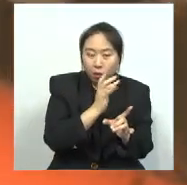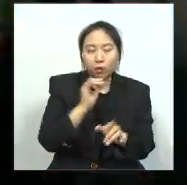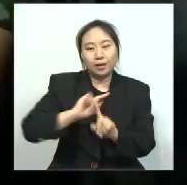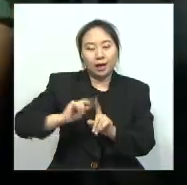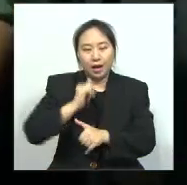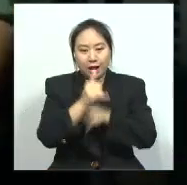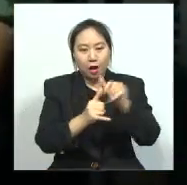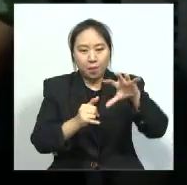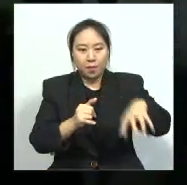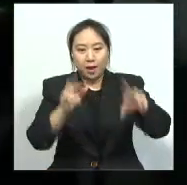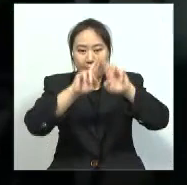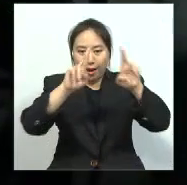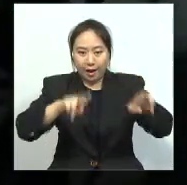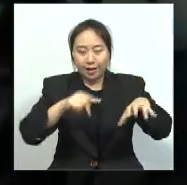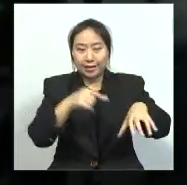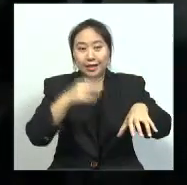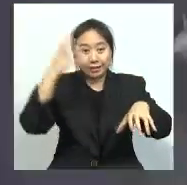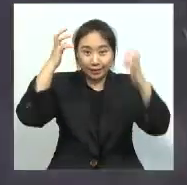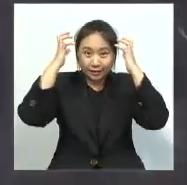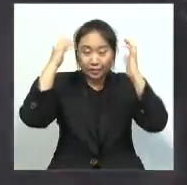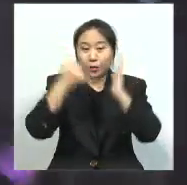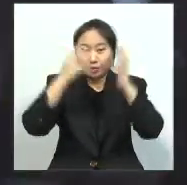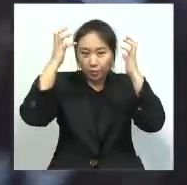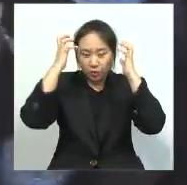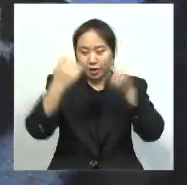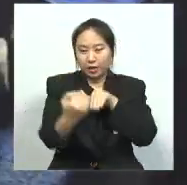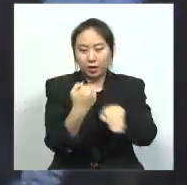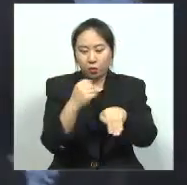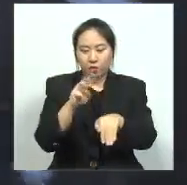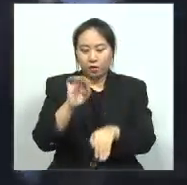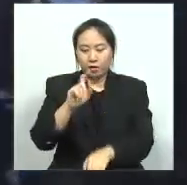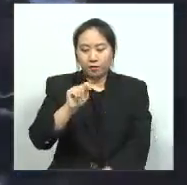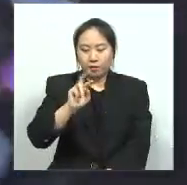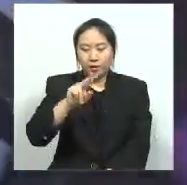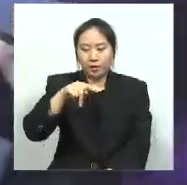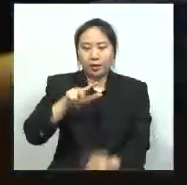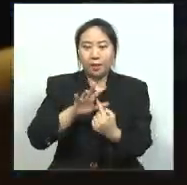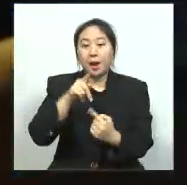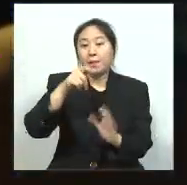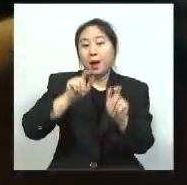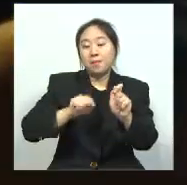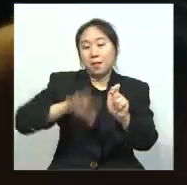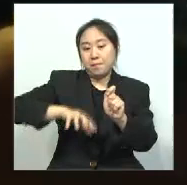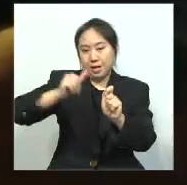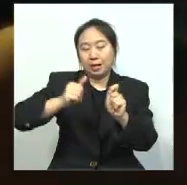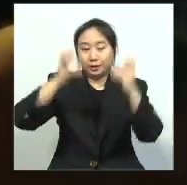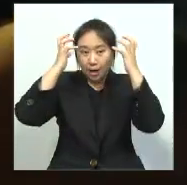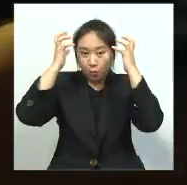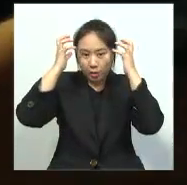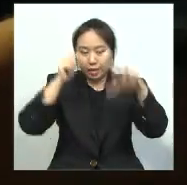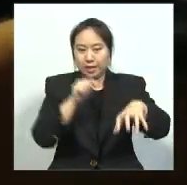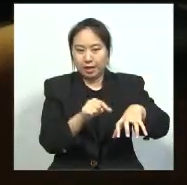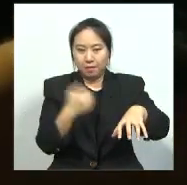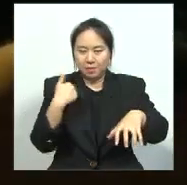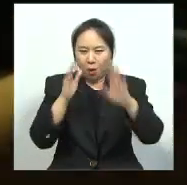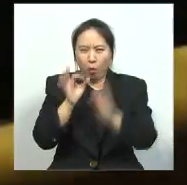วจสอบร้านอาแจ็กซ์นะครับสระบุรีที่ตั้งอยู่บริเวณถนนมิตรภาพตำบลปากเพลียวอำเภอเมืองจังหวัดสระบุรีหลังจากเจ้าหน้า